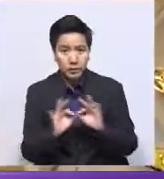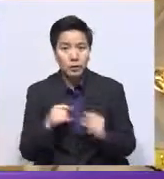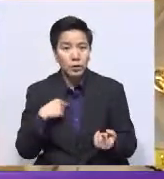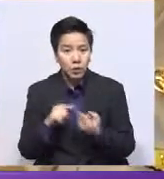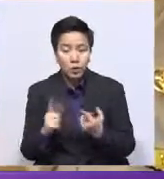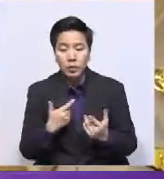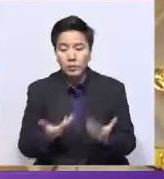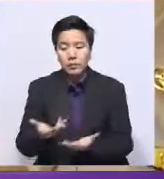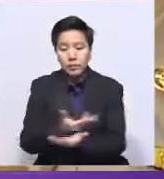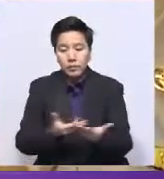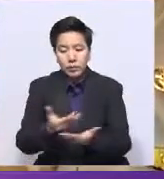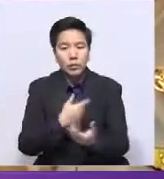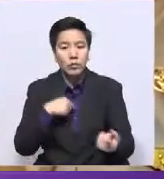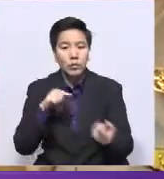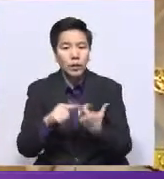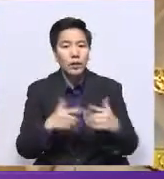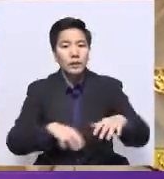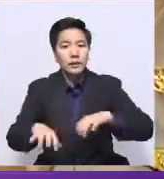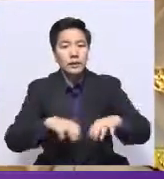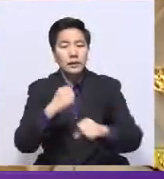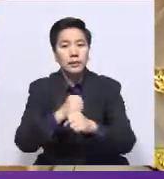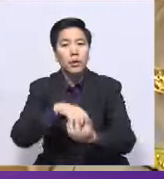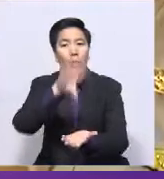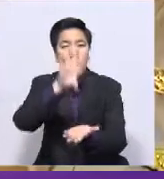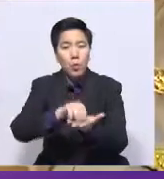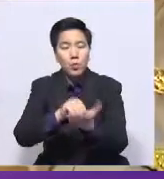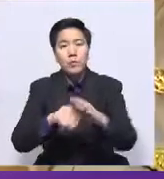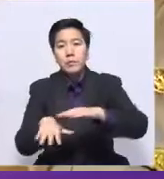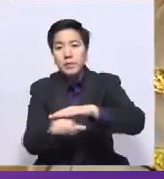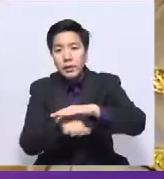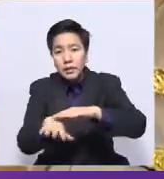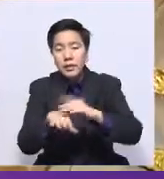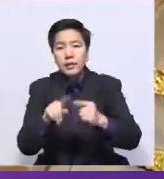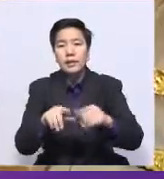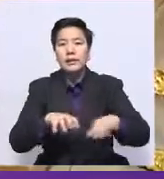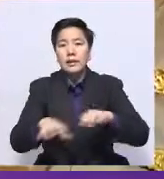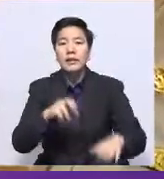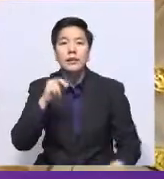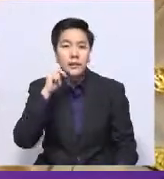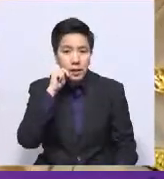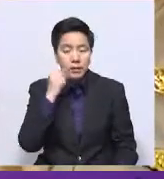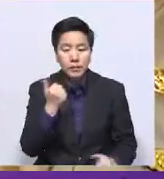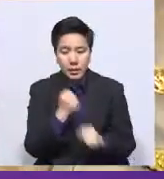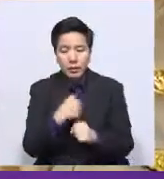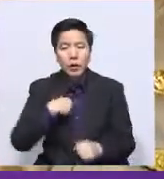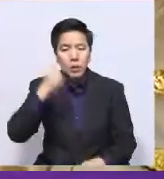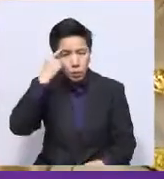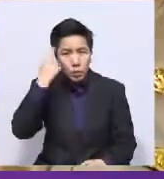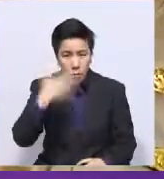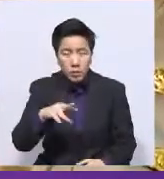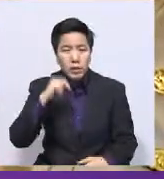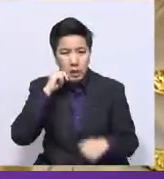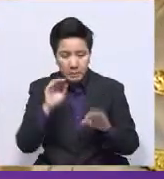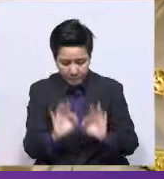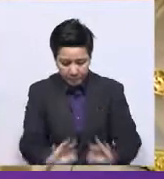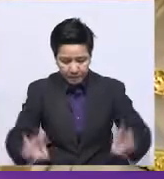การสัมมนาในเรื่องของการจัดทำข้อมูลโครงสร้างพื้นฐานนะครับเพื่อบริหารจัดการน้ำเราคงทราบนะครับว่าน้ำมีความสำคั